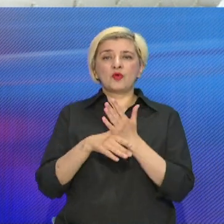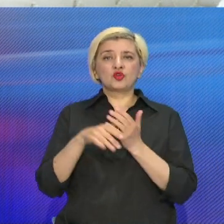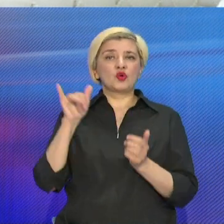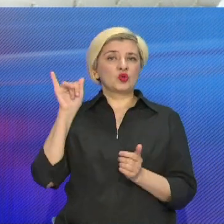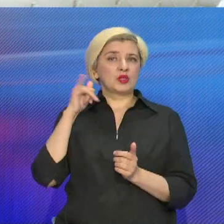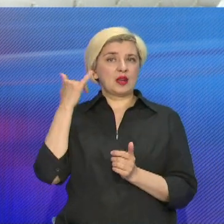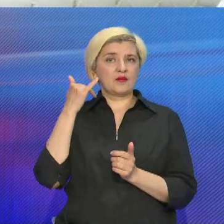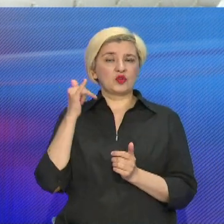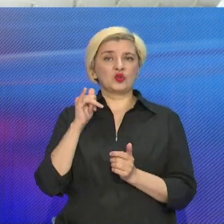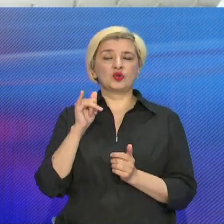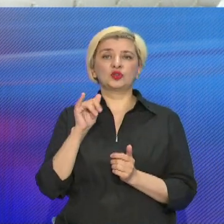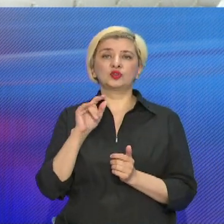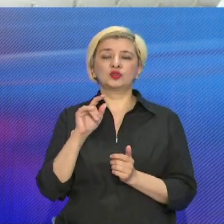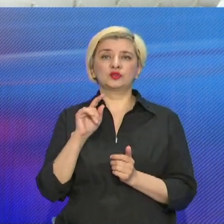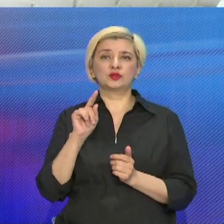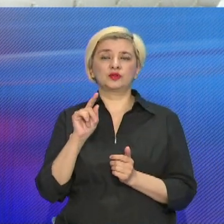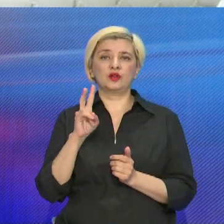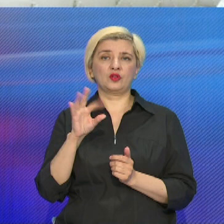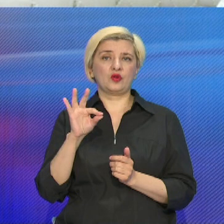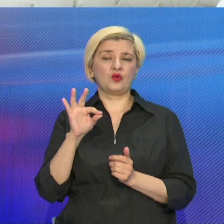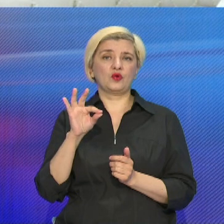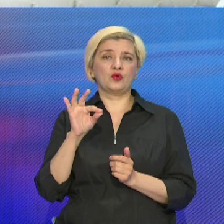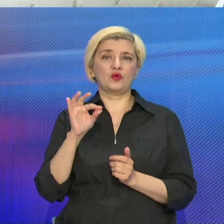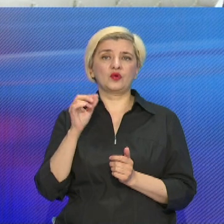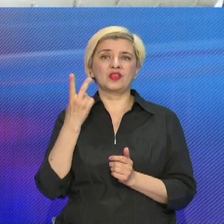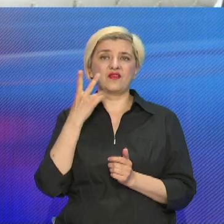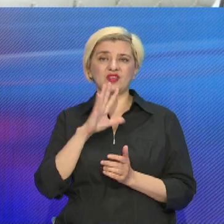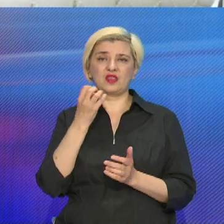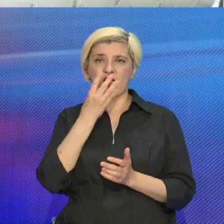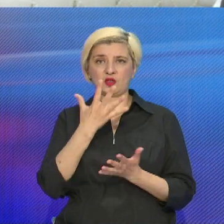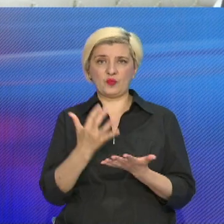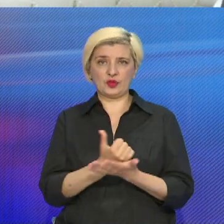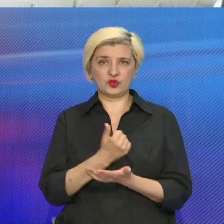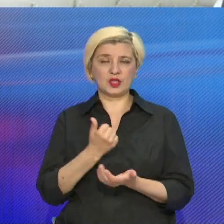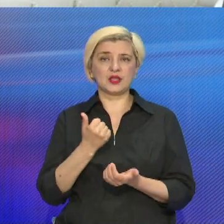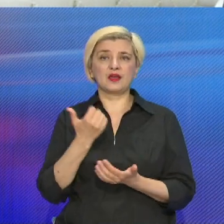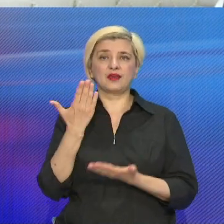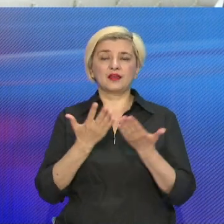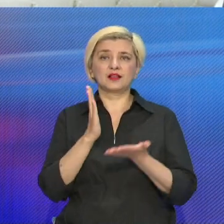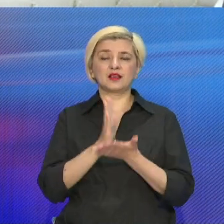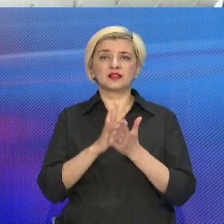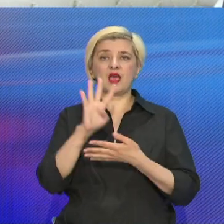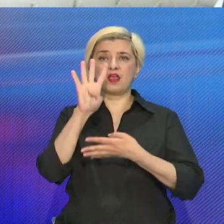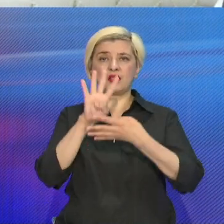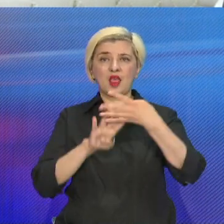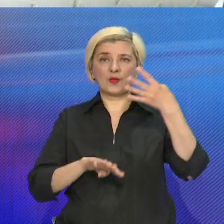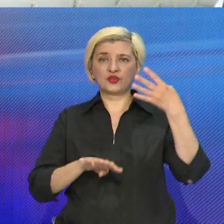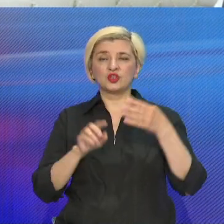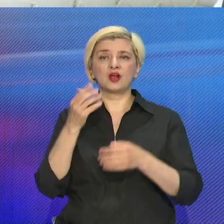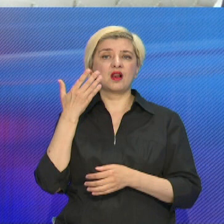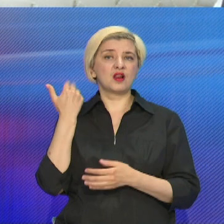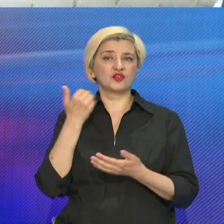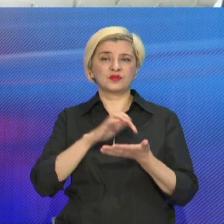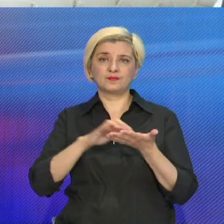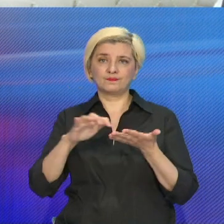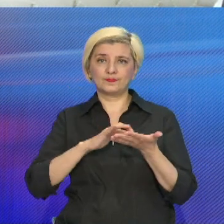написано, ну или вернее попробовать распознать, но не всегда это хорошо получается. А если есть табличка, то, конечно, надежнее прочитать по Брайлю, что там